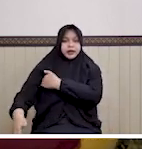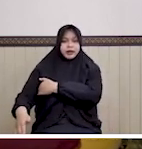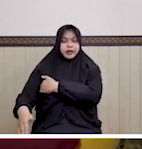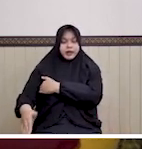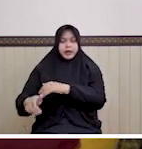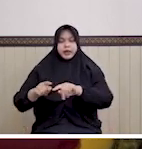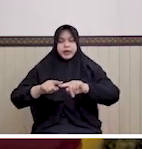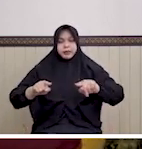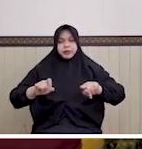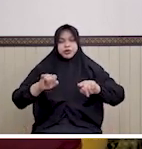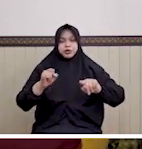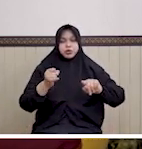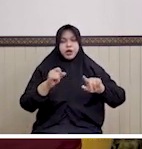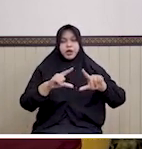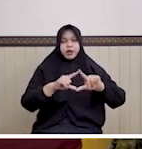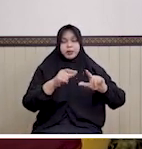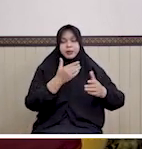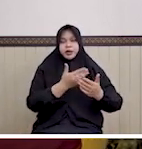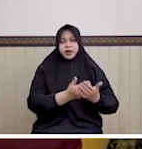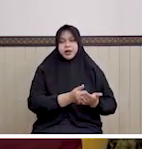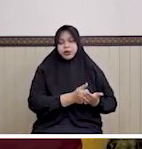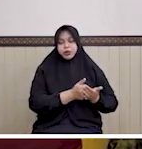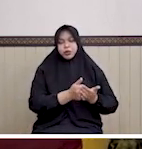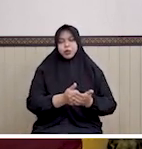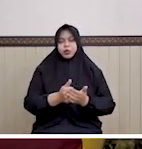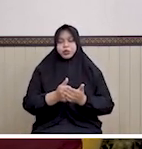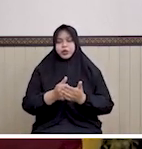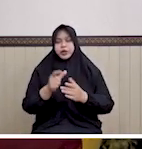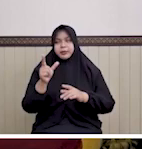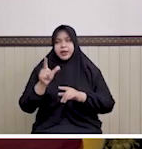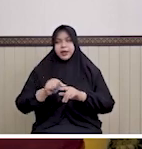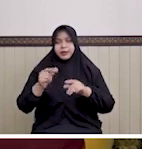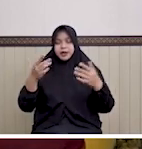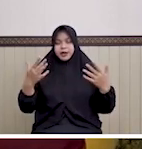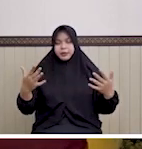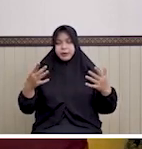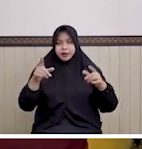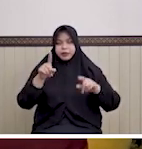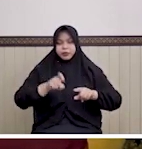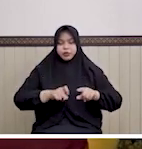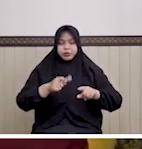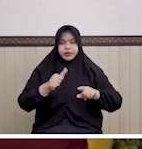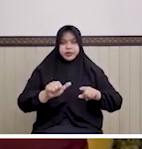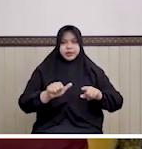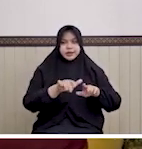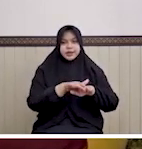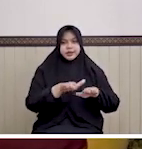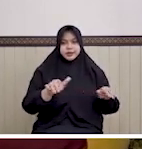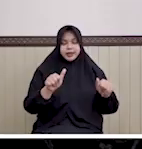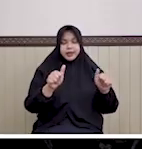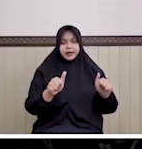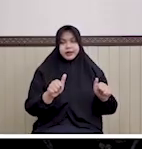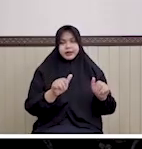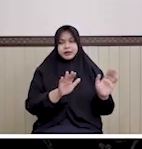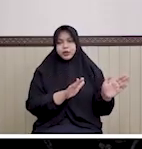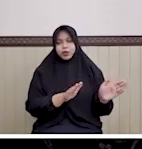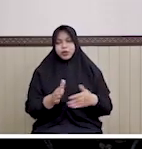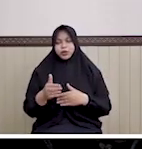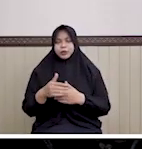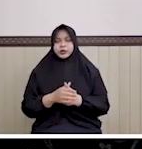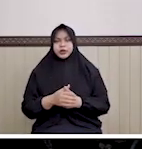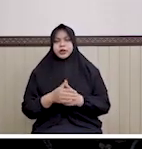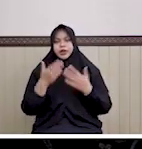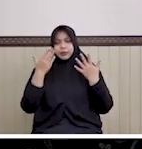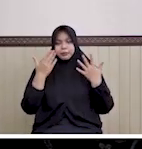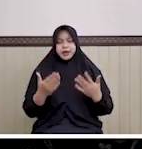juga alat-alat bantu dan perlengkapan apa yang dia butuhkan untuk dia bisa setelah itu ya kemudian juga